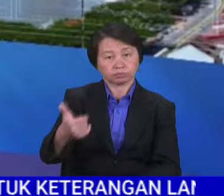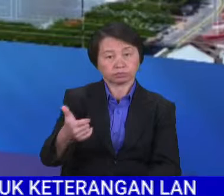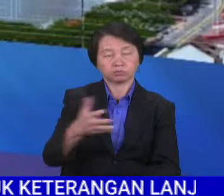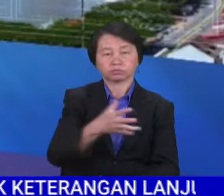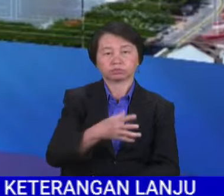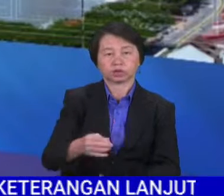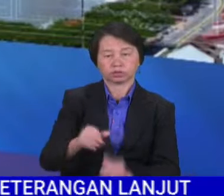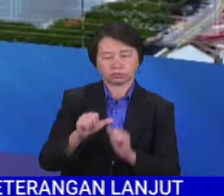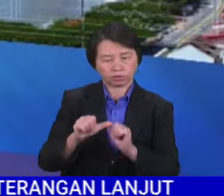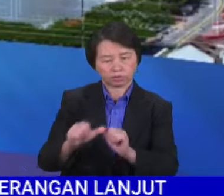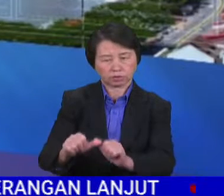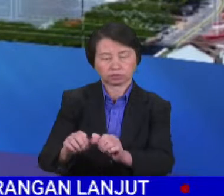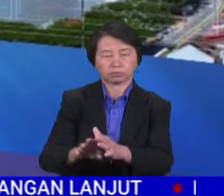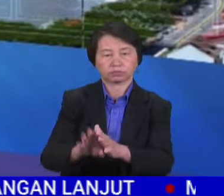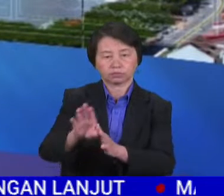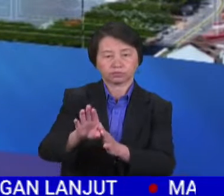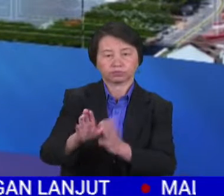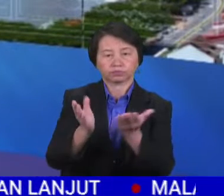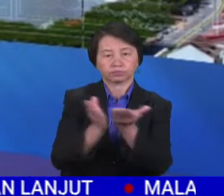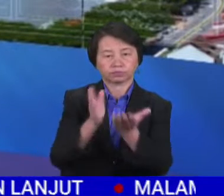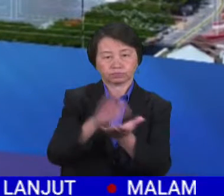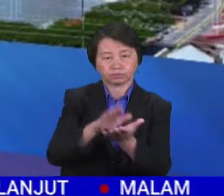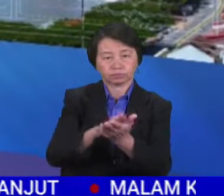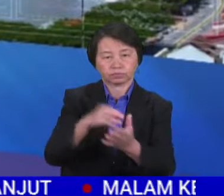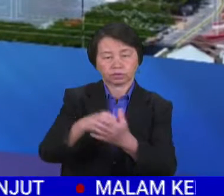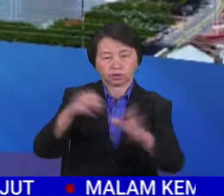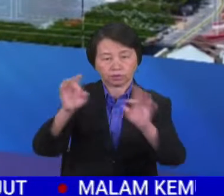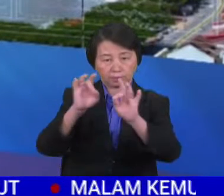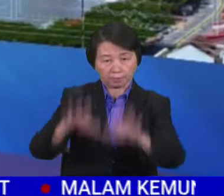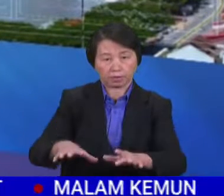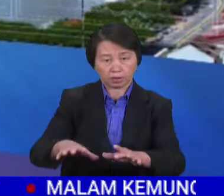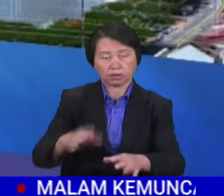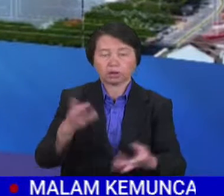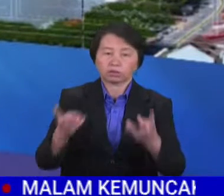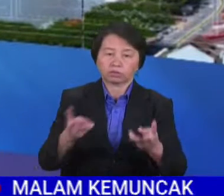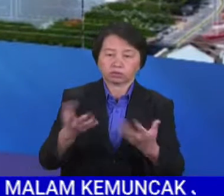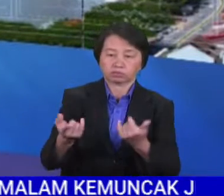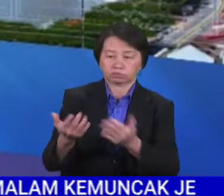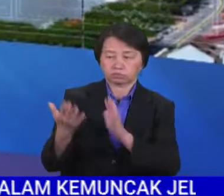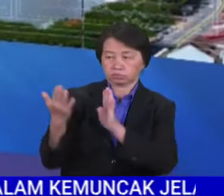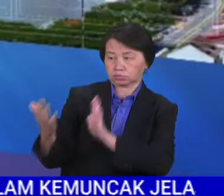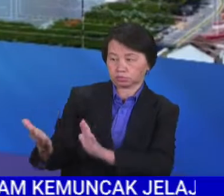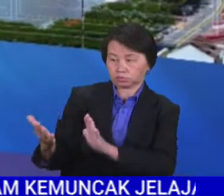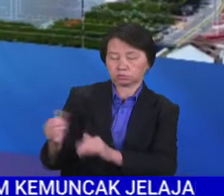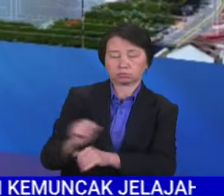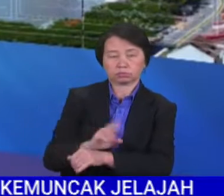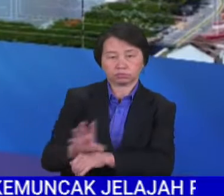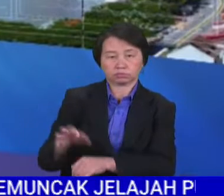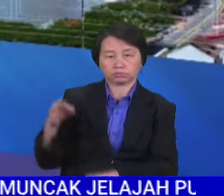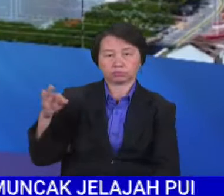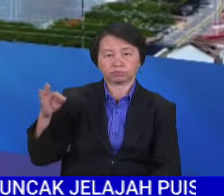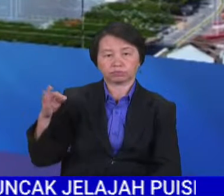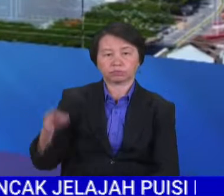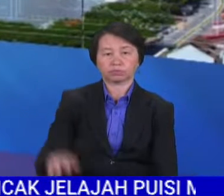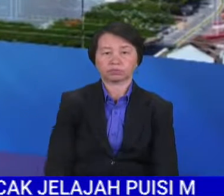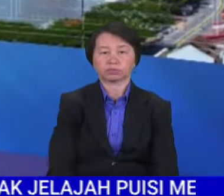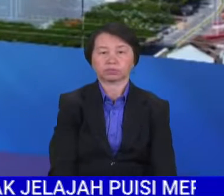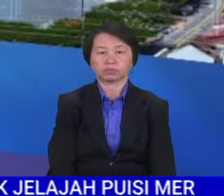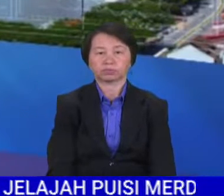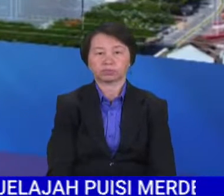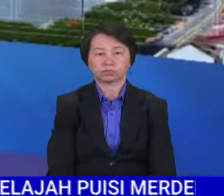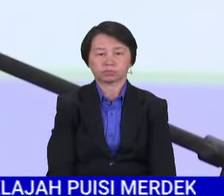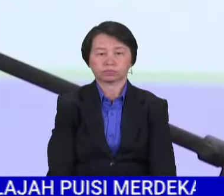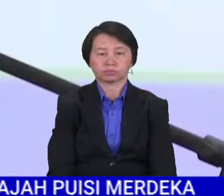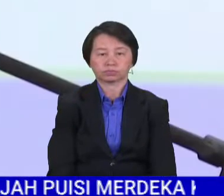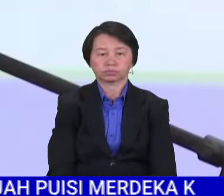sekaligus mengekalkan prestasi akademik dalam pemeriksaan tersebut walaupun berdepan dengan cabaran phenicol Beat